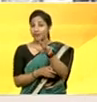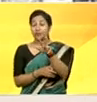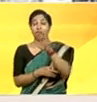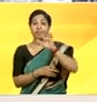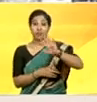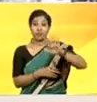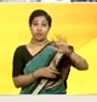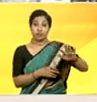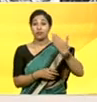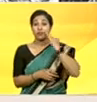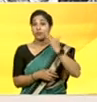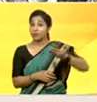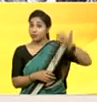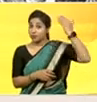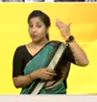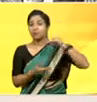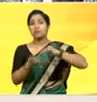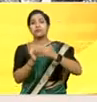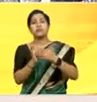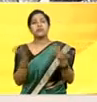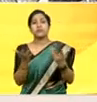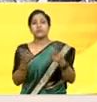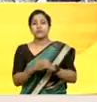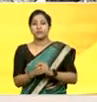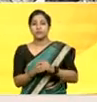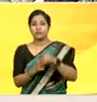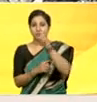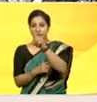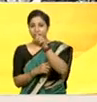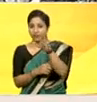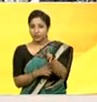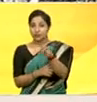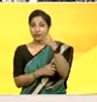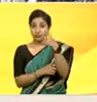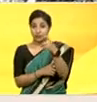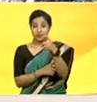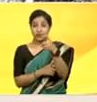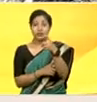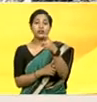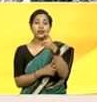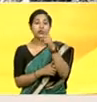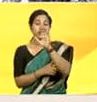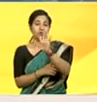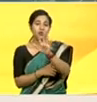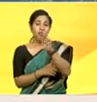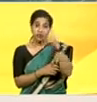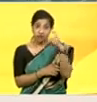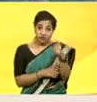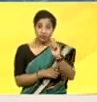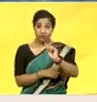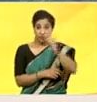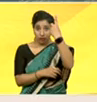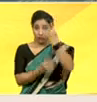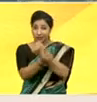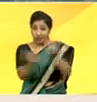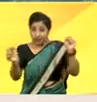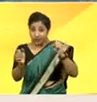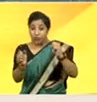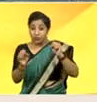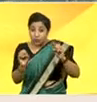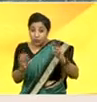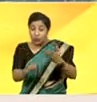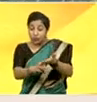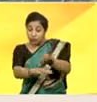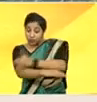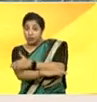1855 में। यानी ये 1857 में भारत के प्रथम स्वतंत्रता संग्राम से